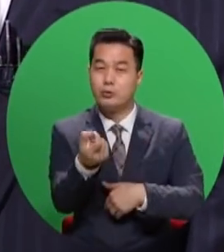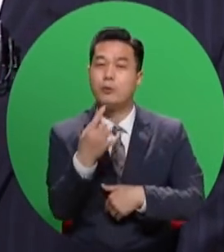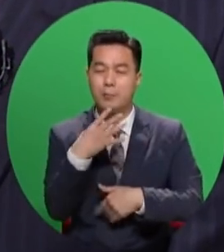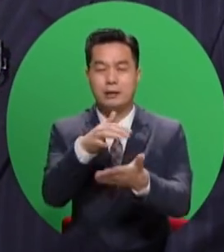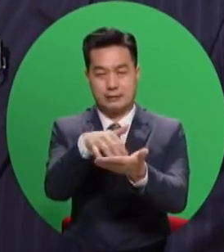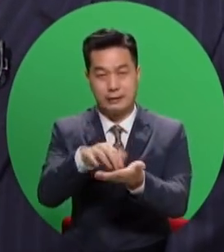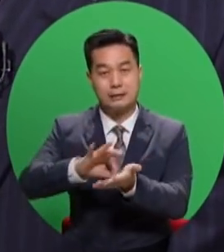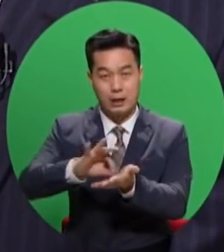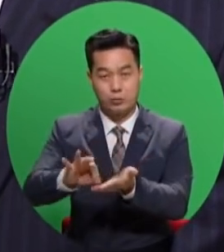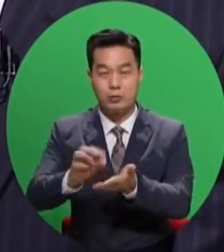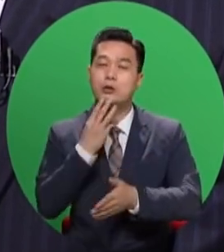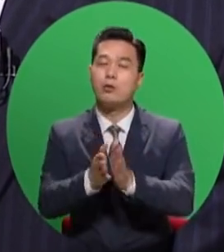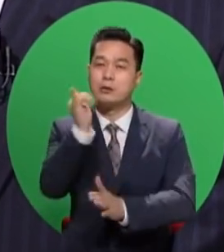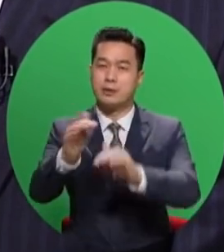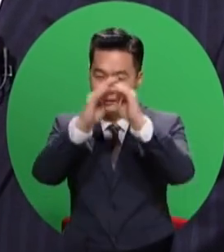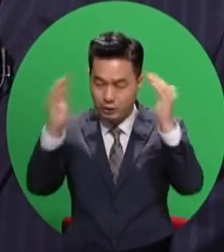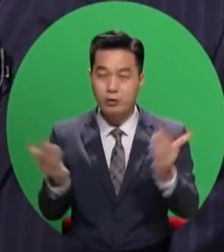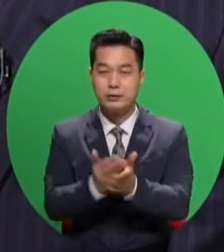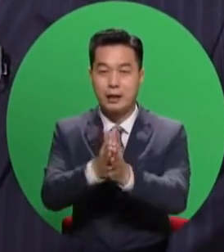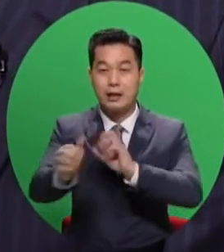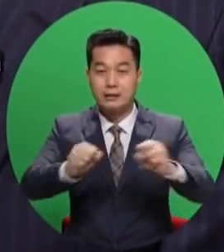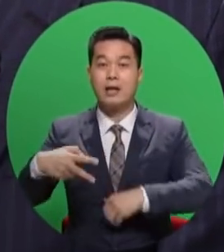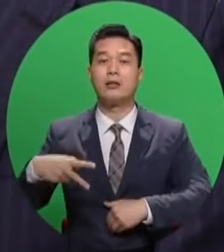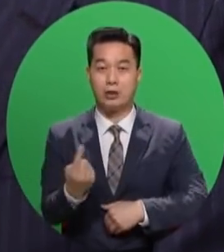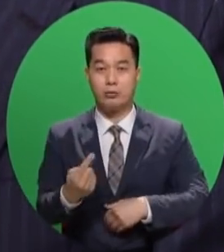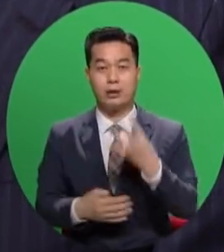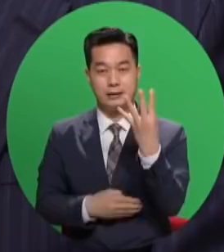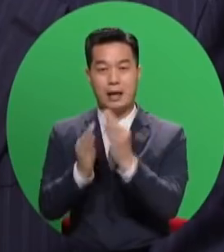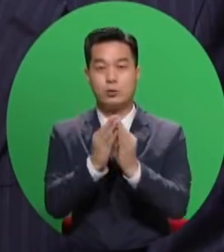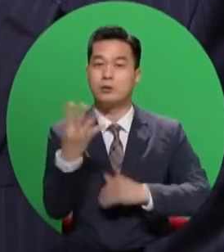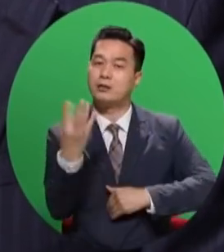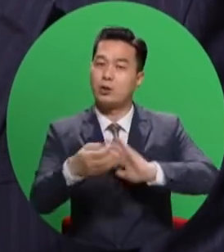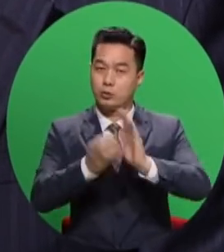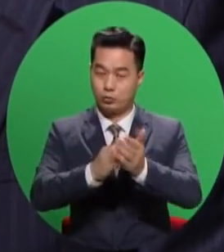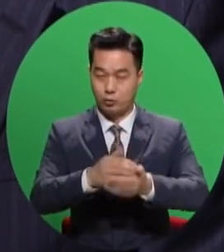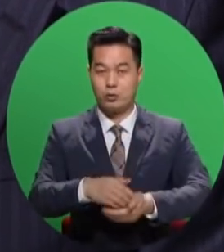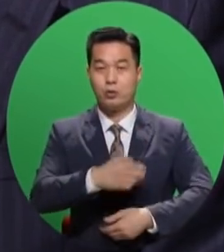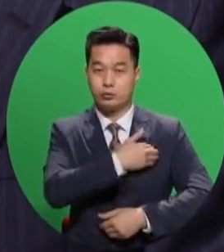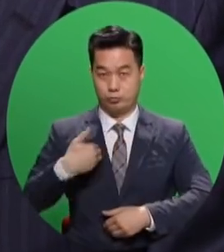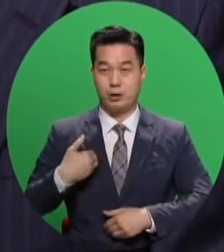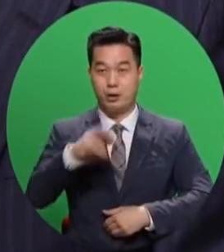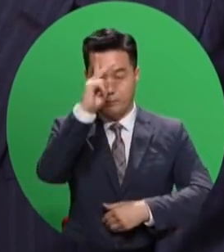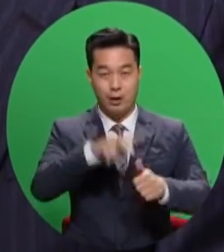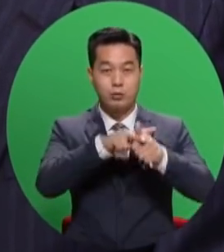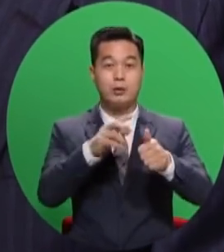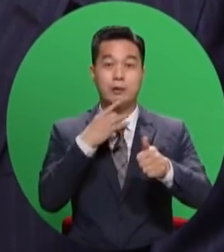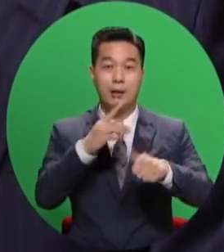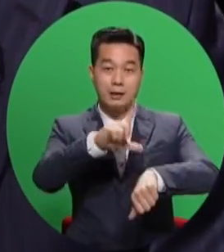개사 동양화가 세수는 전체 실행을 하더라도 한 4조 4천억 정도면 지금 많구 본인만 듯이 간 나오셨습니다 예